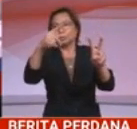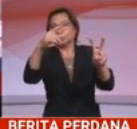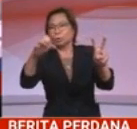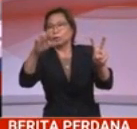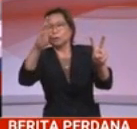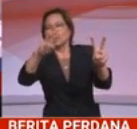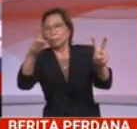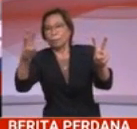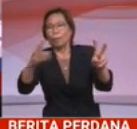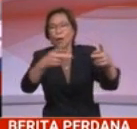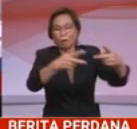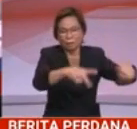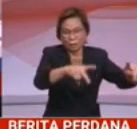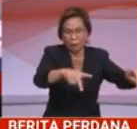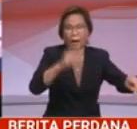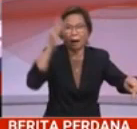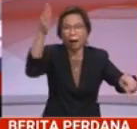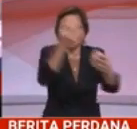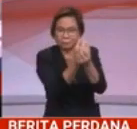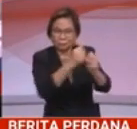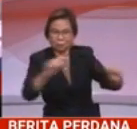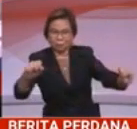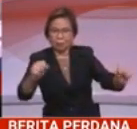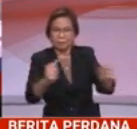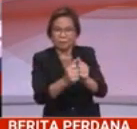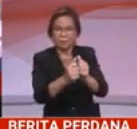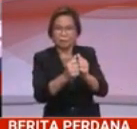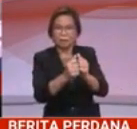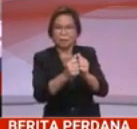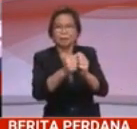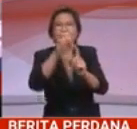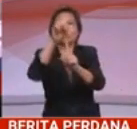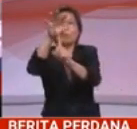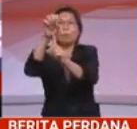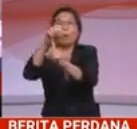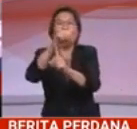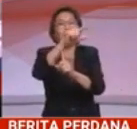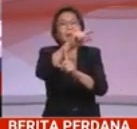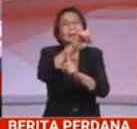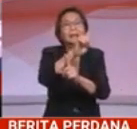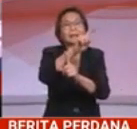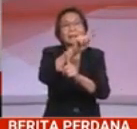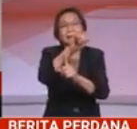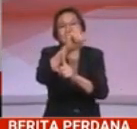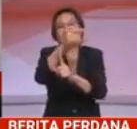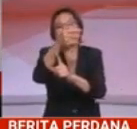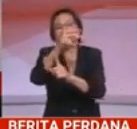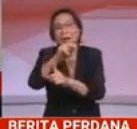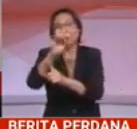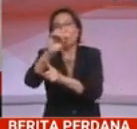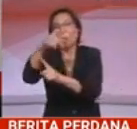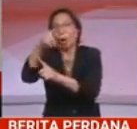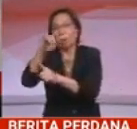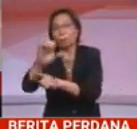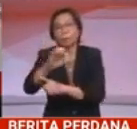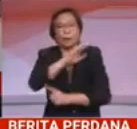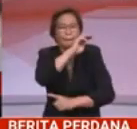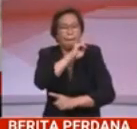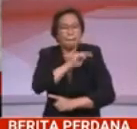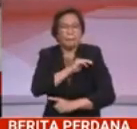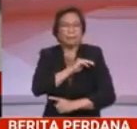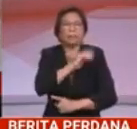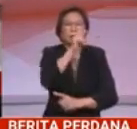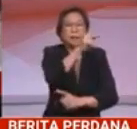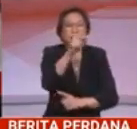1166 premis akan disediakan dengan capaian gentian optik menurut menteri komunikasi dan multimedia ojo